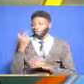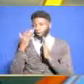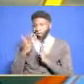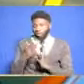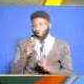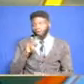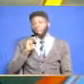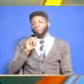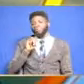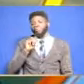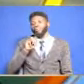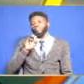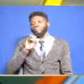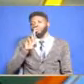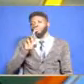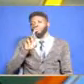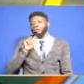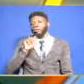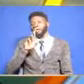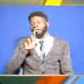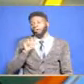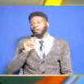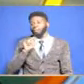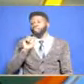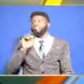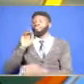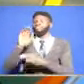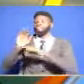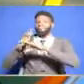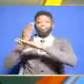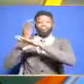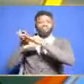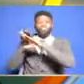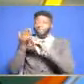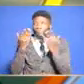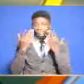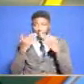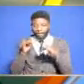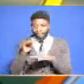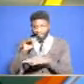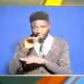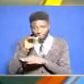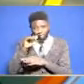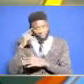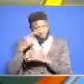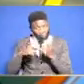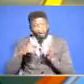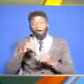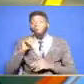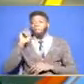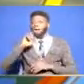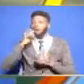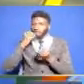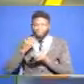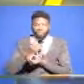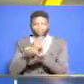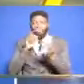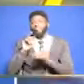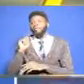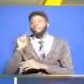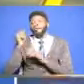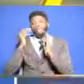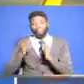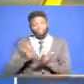Omoke amewasilisha rufaa kwenye mahakama ya rufani kutaka Wakenya wafahamishwe kiasi cha pesa kilichotumika kufadhili mchakato